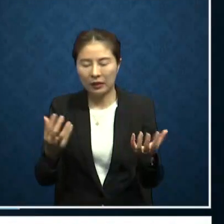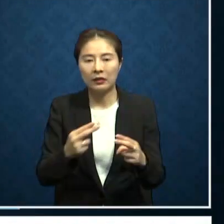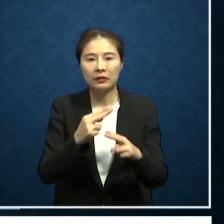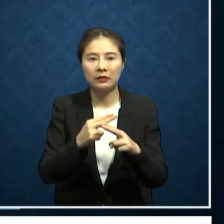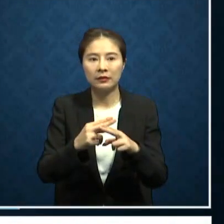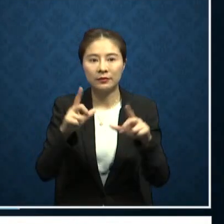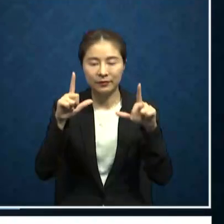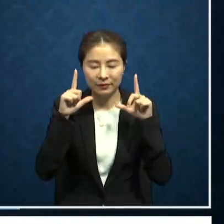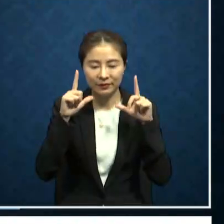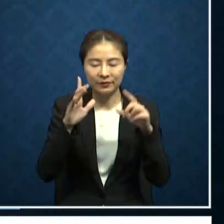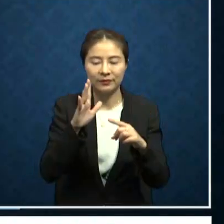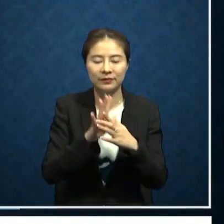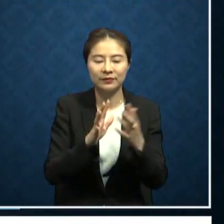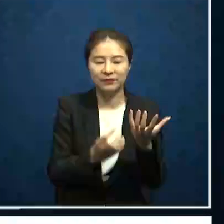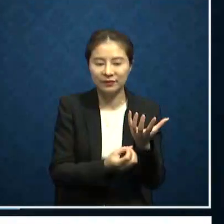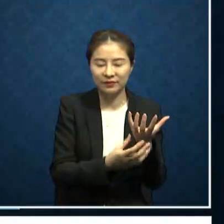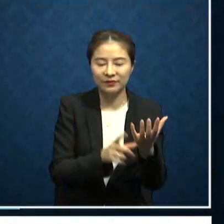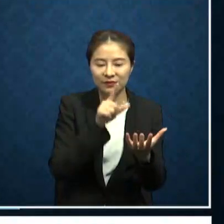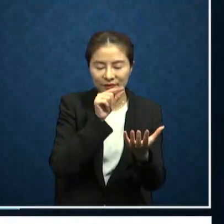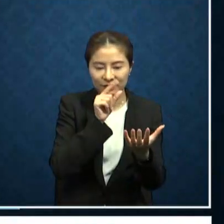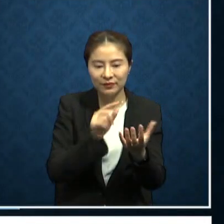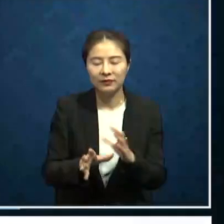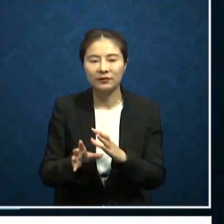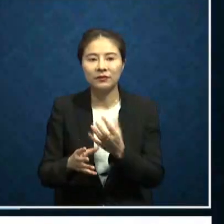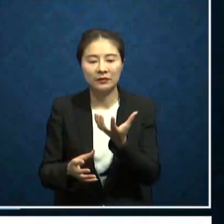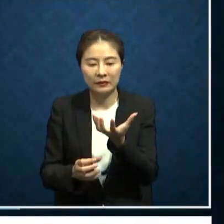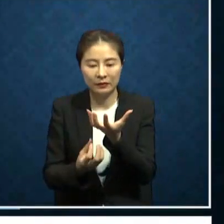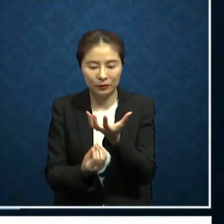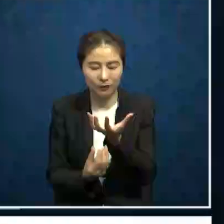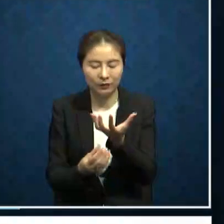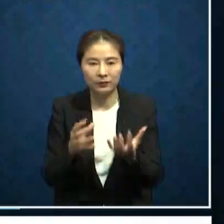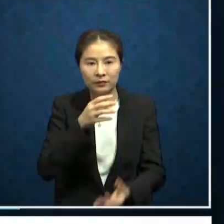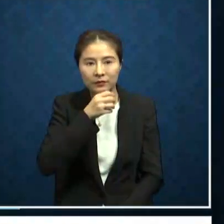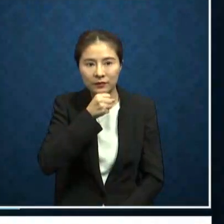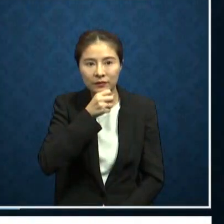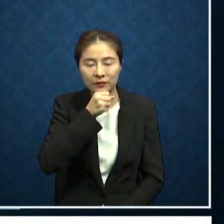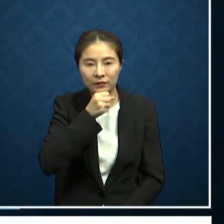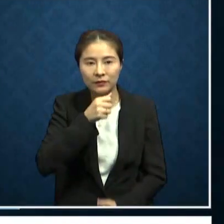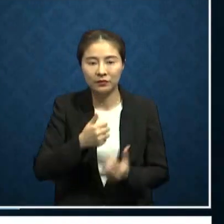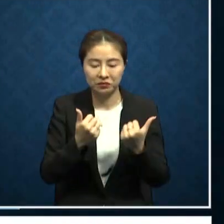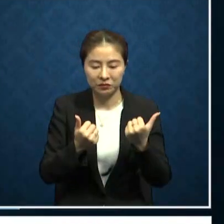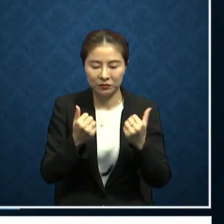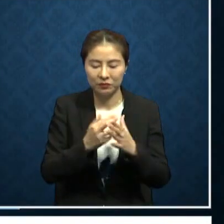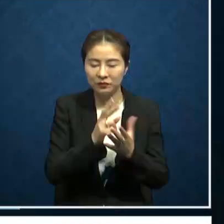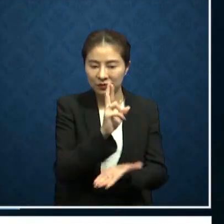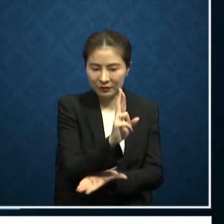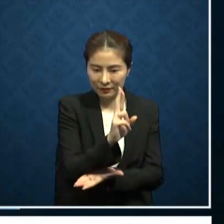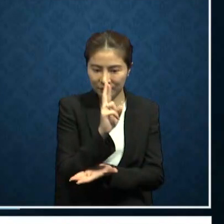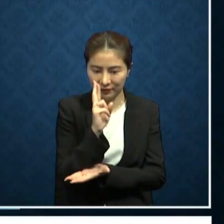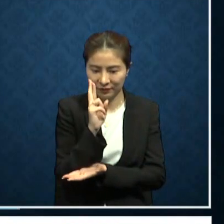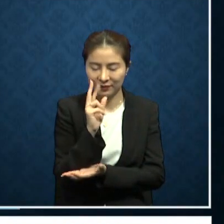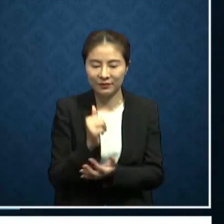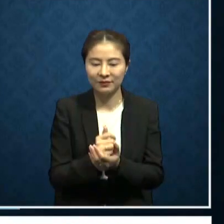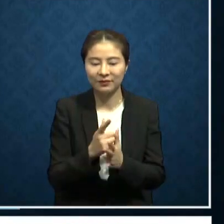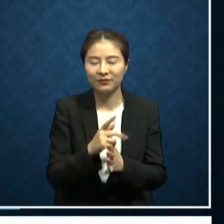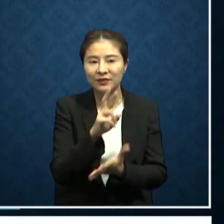ได้แก่แกงพแนงข้าวซอยแกงเขียวหวานแกงม้าสมันและแกงส้มนะคะและไทยก็ยังได้รับนะคะรับมอบรางวัลมิชลินสตารจำนวน